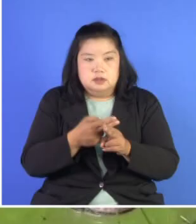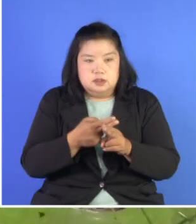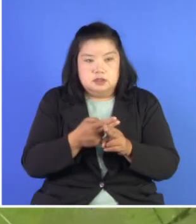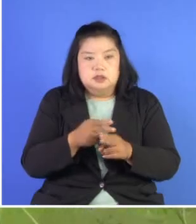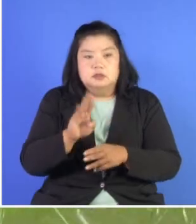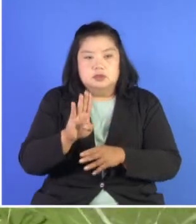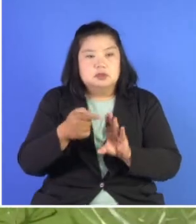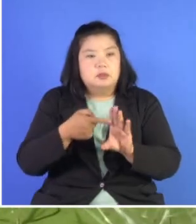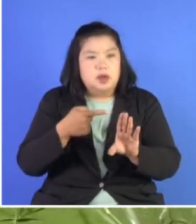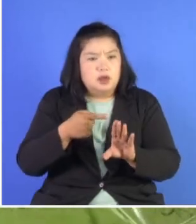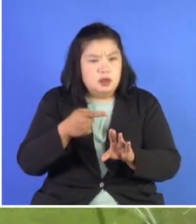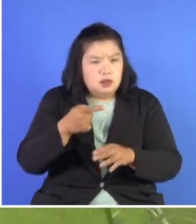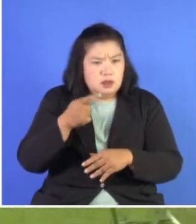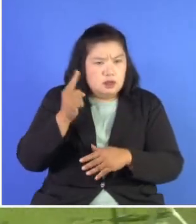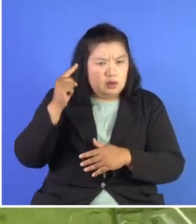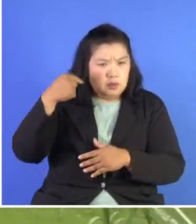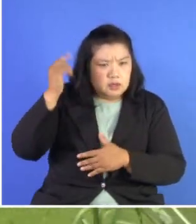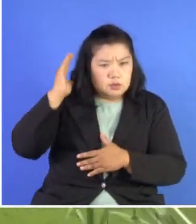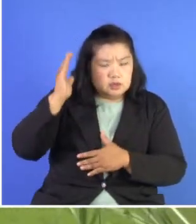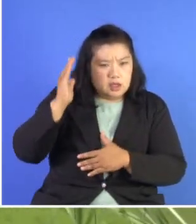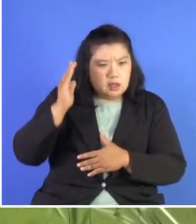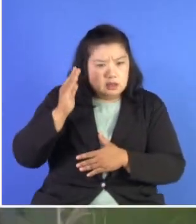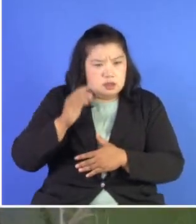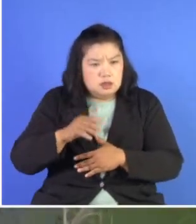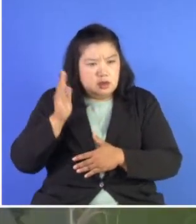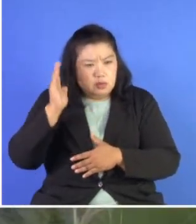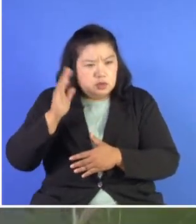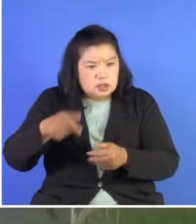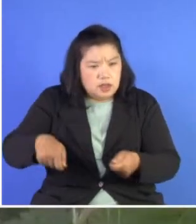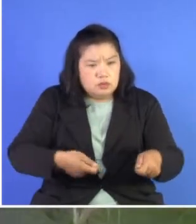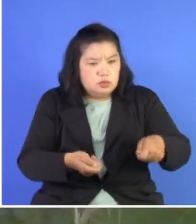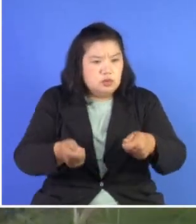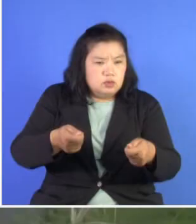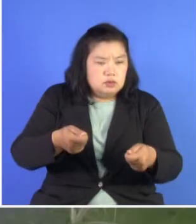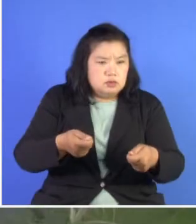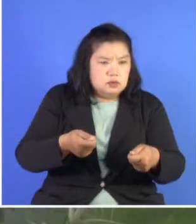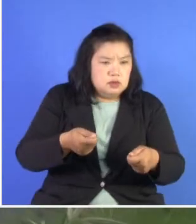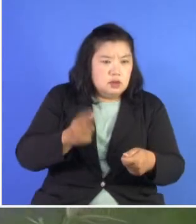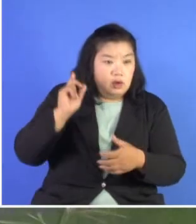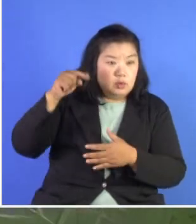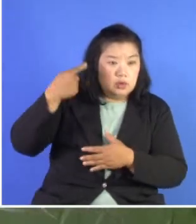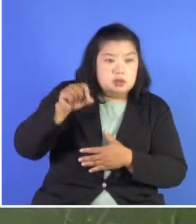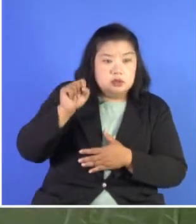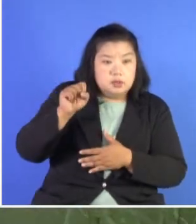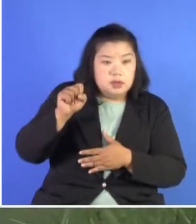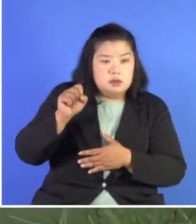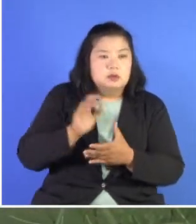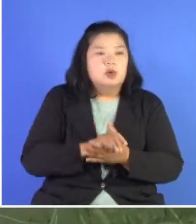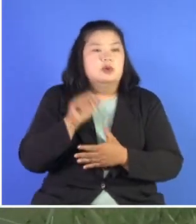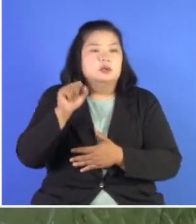ผู้หญิงผู้ชายเนี่ยนางบุษบาก็ผู้หญิงสิคะพี่คนที่กำลังช้อนไข่ผำเนี่ยผู้หญิงใช่ไหม